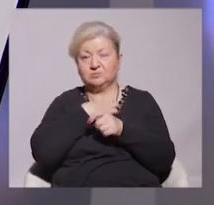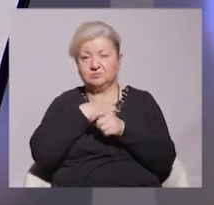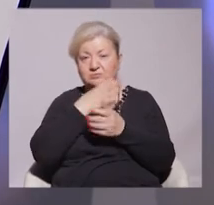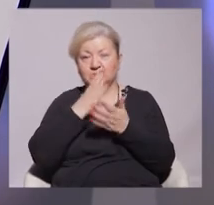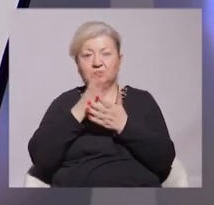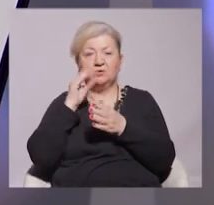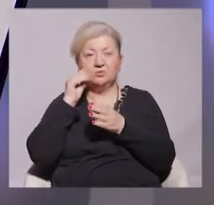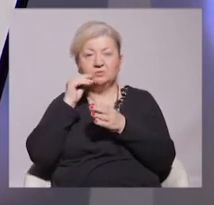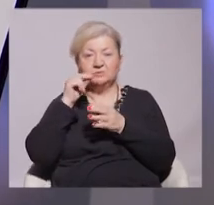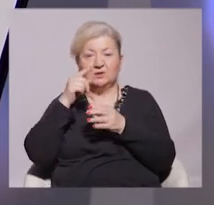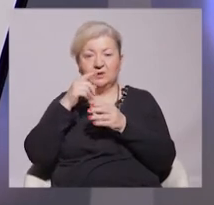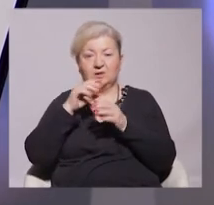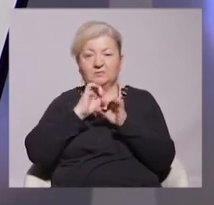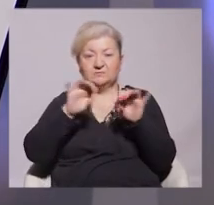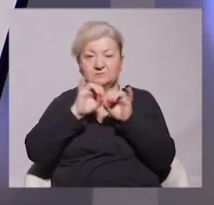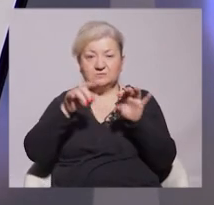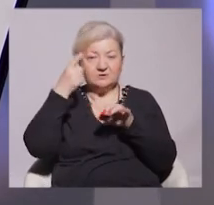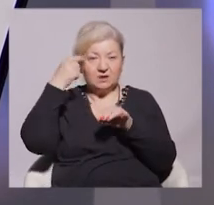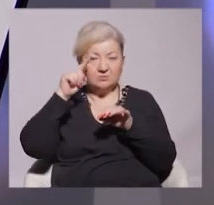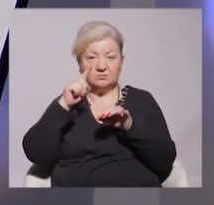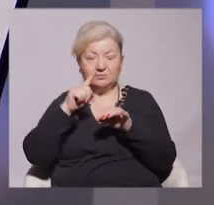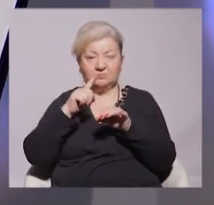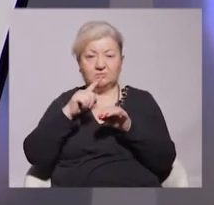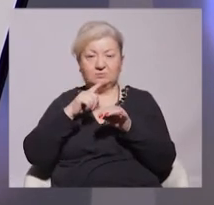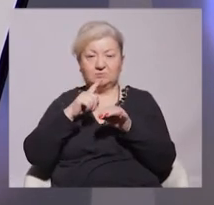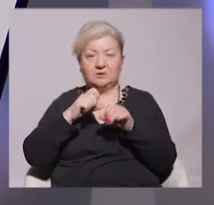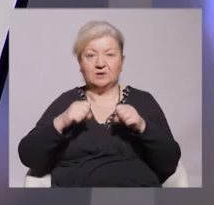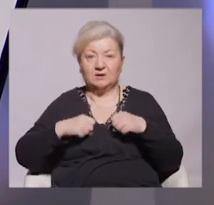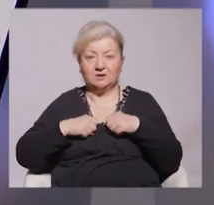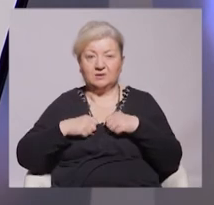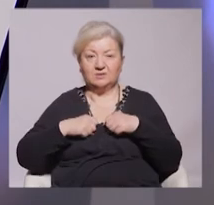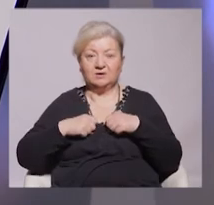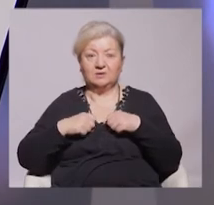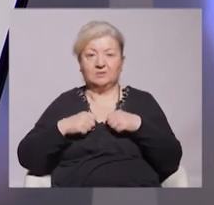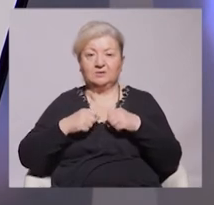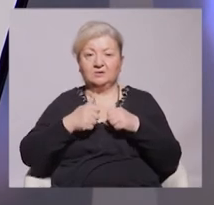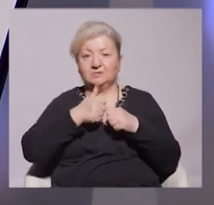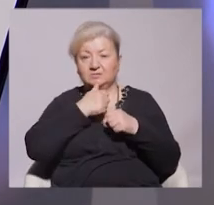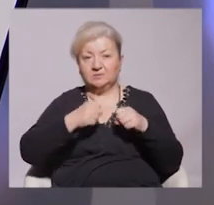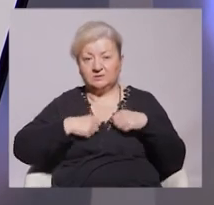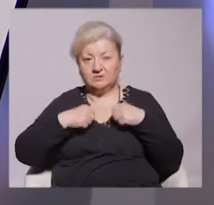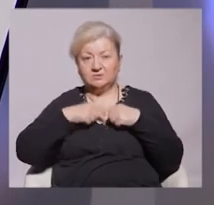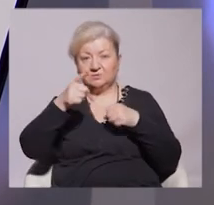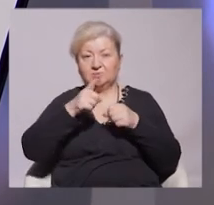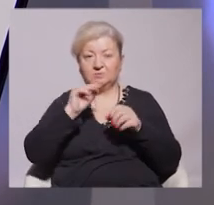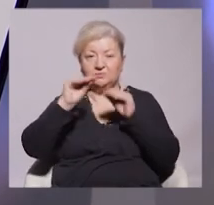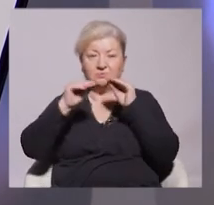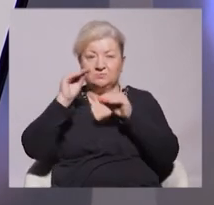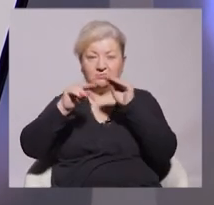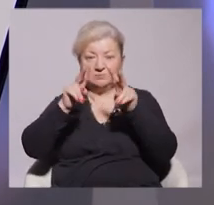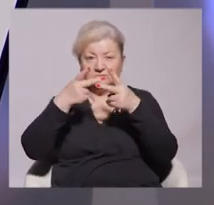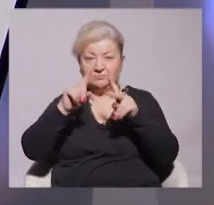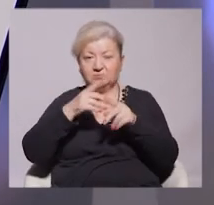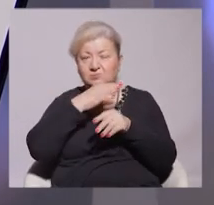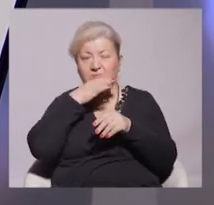მნიშვნელოვანია, როდესაც ხსნით ამოცანას, მოერიდეთ თავიდანვე რიცხვების ჩასმას, რადგან აი ძალიან ბევრ აი ესეთ გამარტივება უკვე აღარ